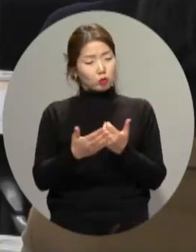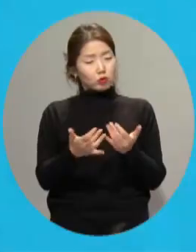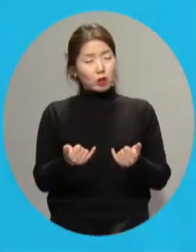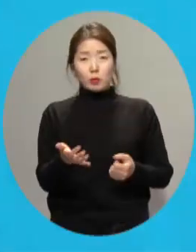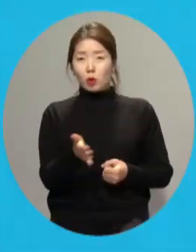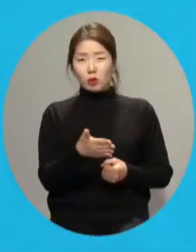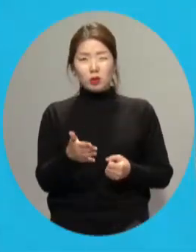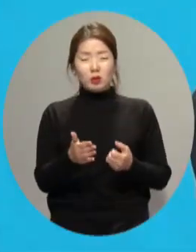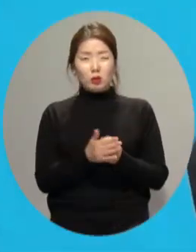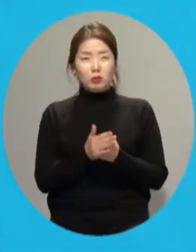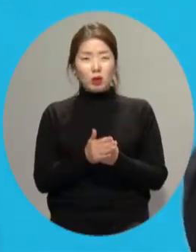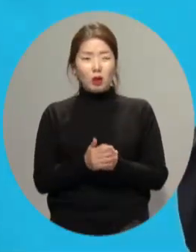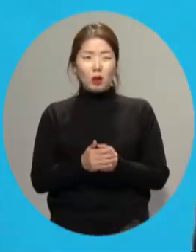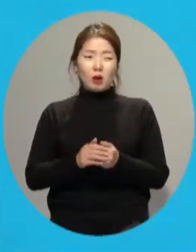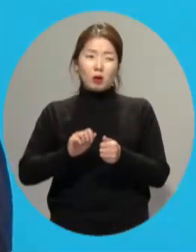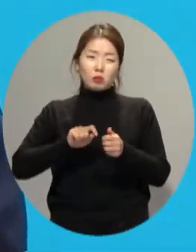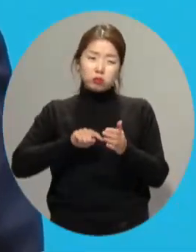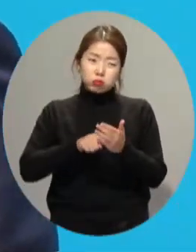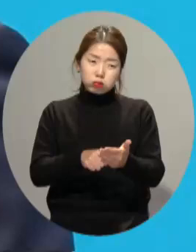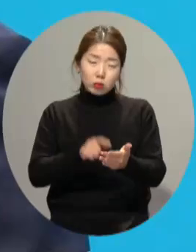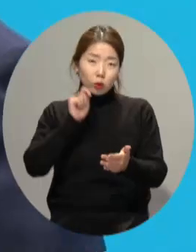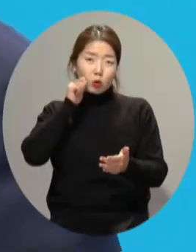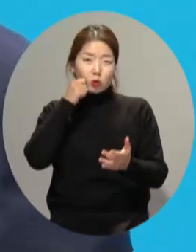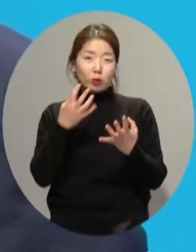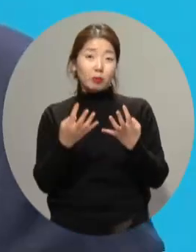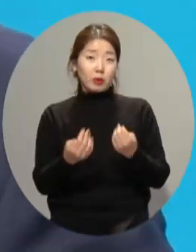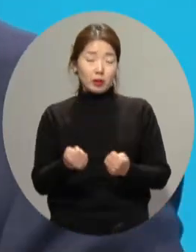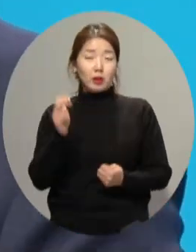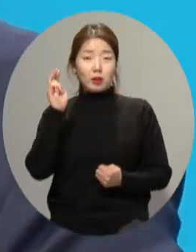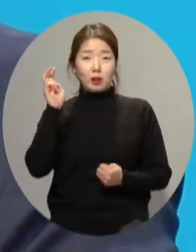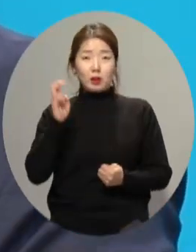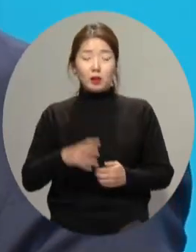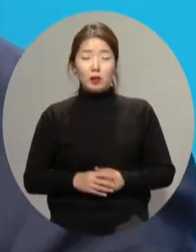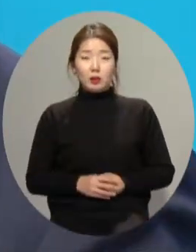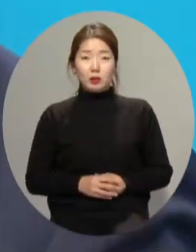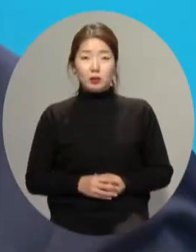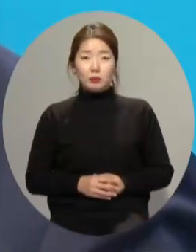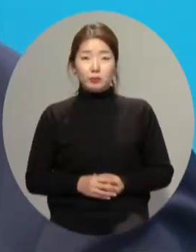험난한 길은 계속될 전망입니다. MBC 뉴스 강동엽입니다.